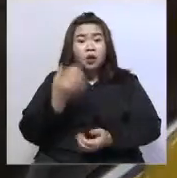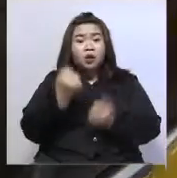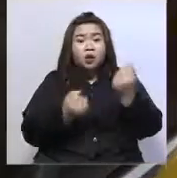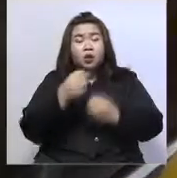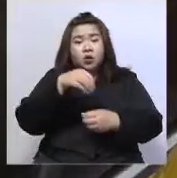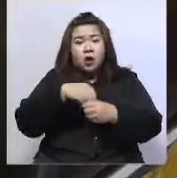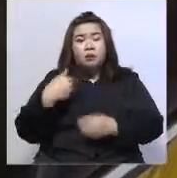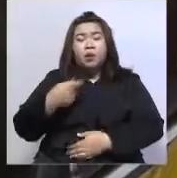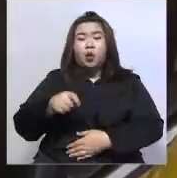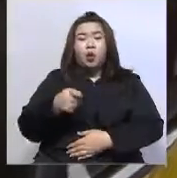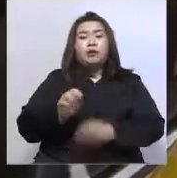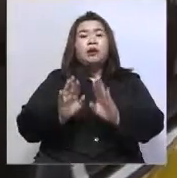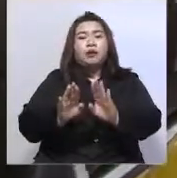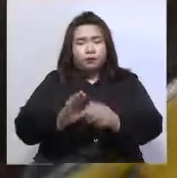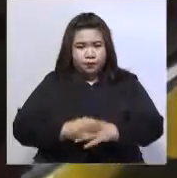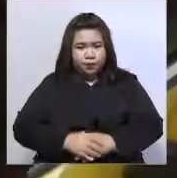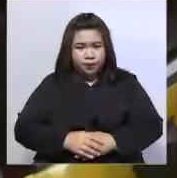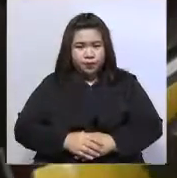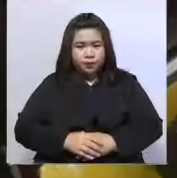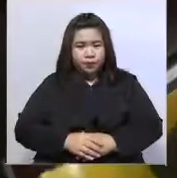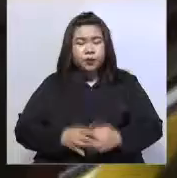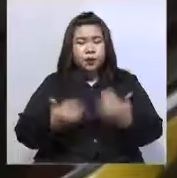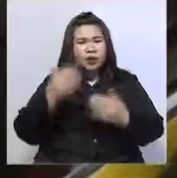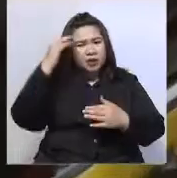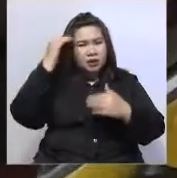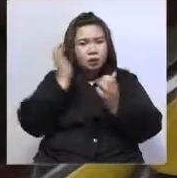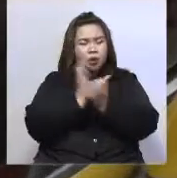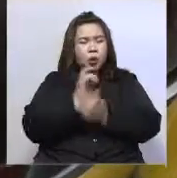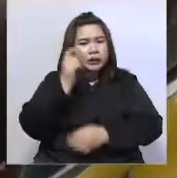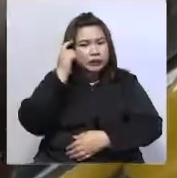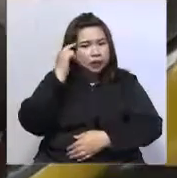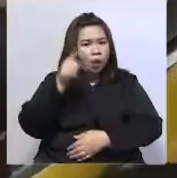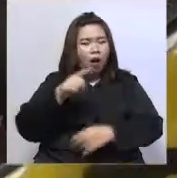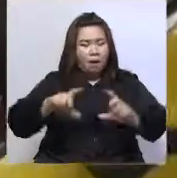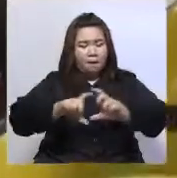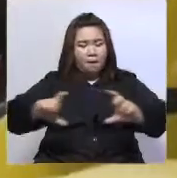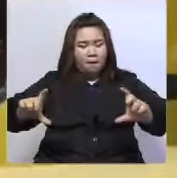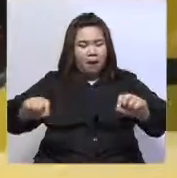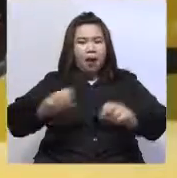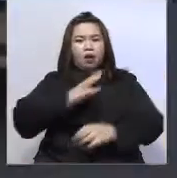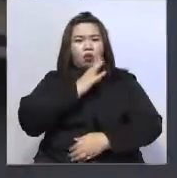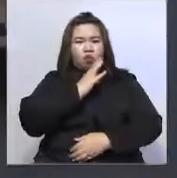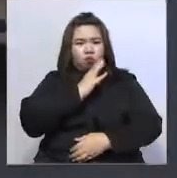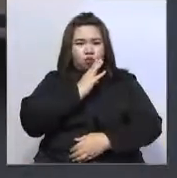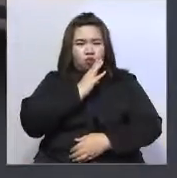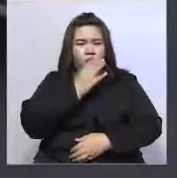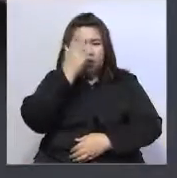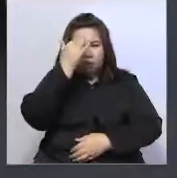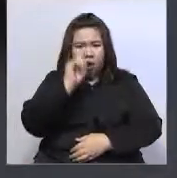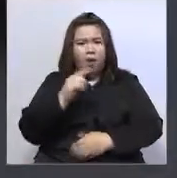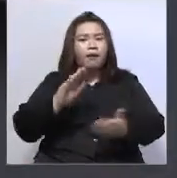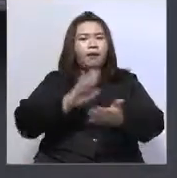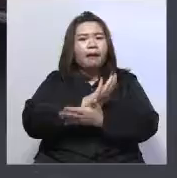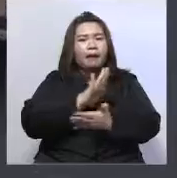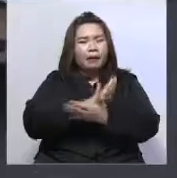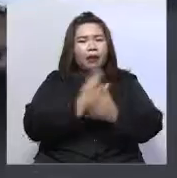ถเนี่ยนะคะยังมีกุญแจเสียบคาอยู่ด้วยค่ะเบื้องต้นตำรวจพบว่ารถคันนี้ติดป้ายทะเบียนปลอมนะคะเนื่องจากพบว่า